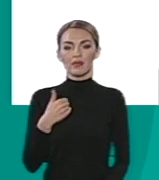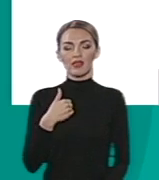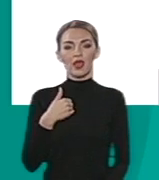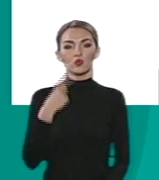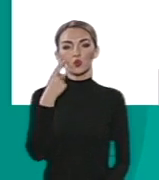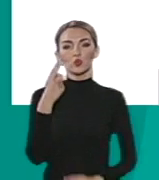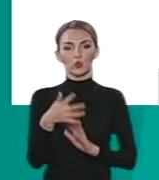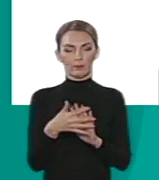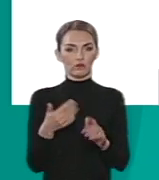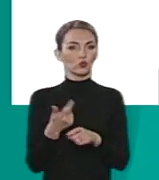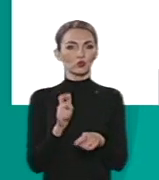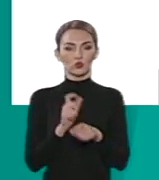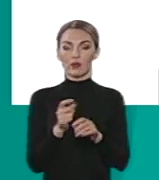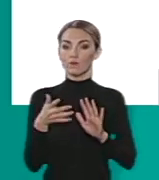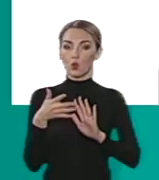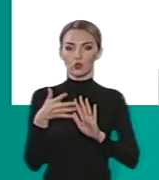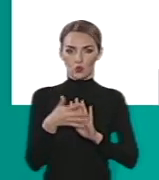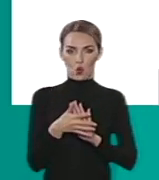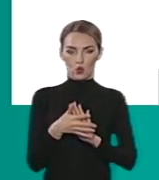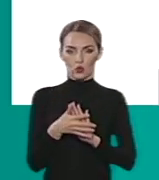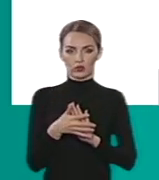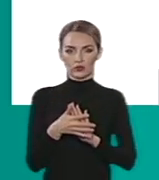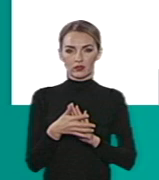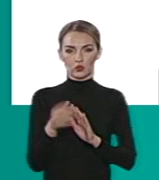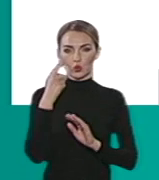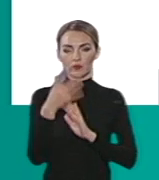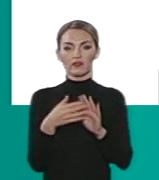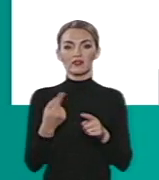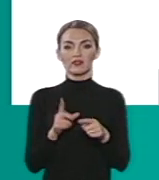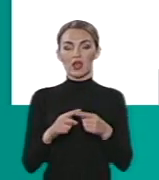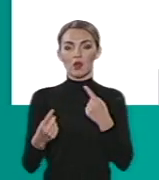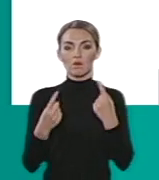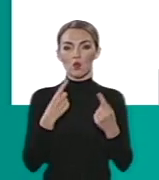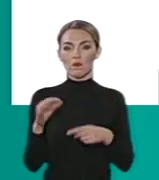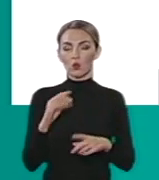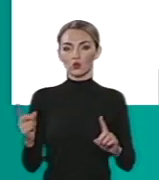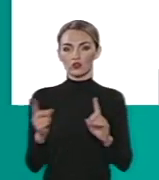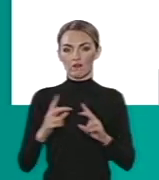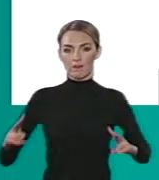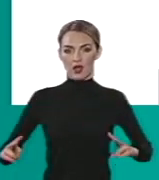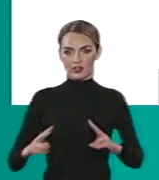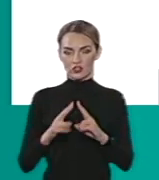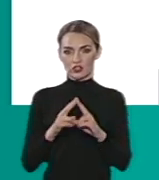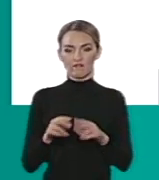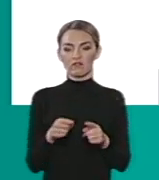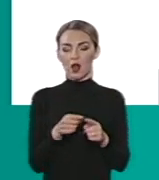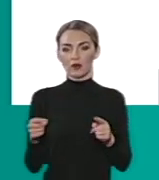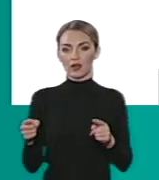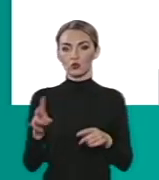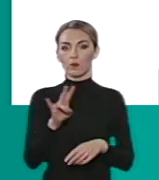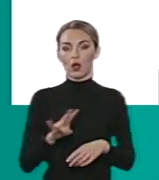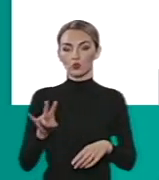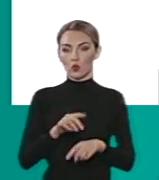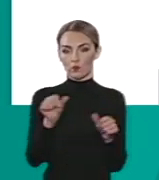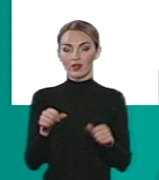зрозумів, дуже прозоро зрозумів. Це мова йде про зустріч в Парижі, яка сталася 9 грудня в рамках нормандського формату. Здається,